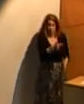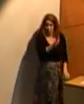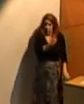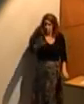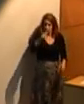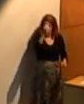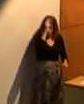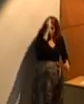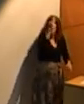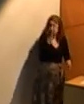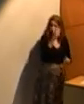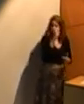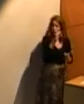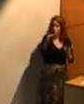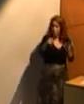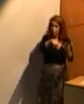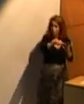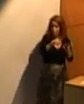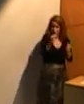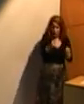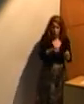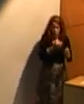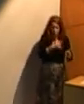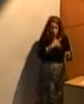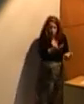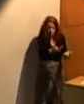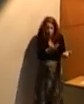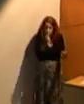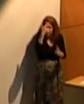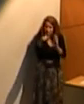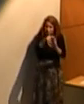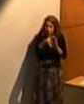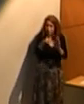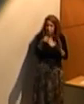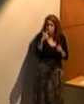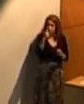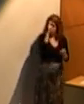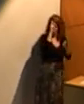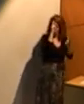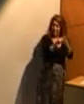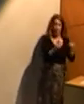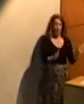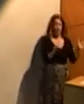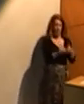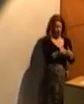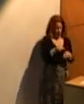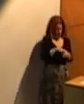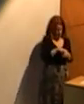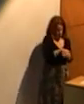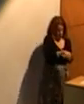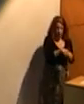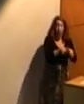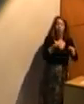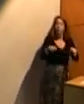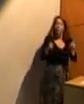co-construction terme certes à la mode mais qui je crois est extrême intéressant l'idée d'une transdisciplinarité on n'est pas interdisciplinaire les d